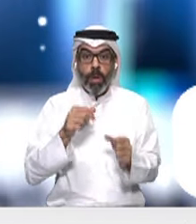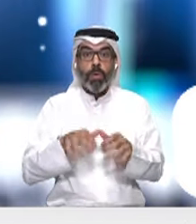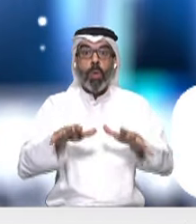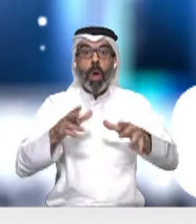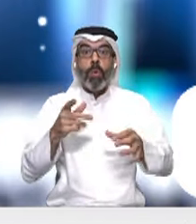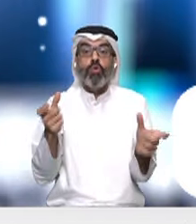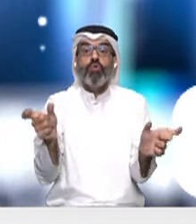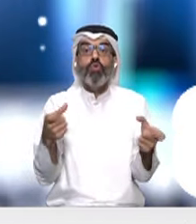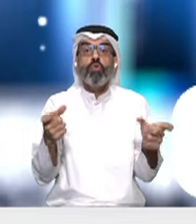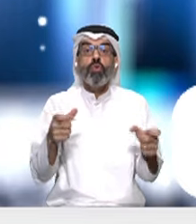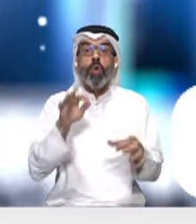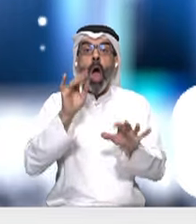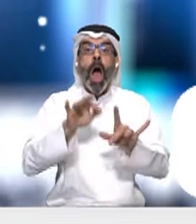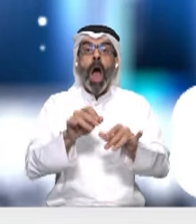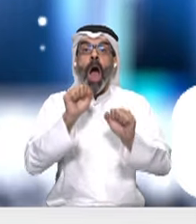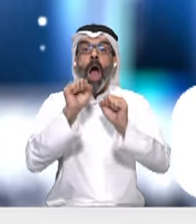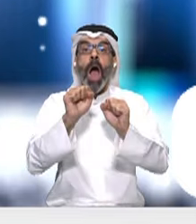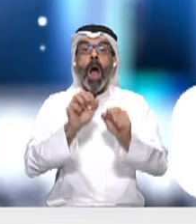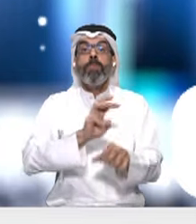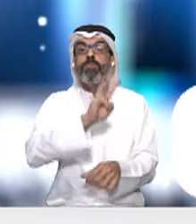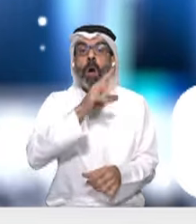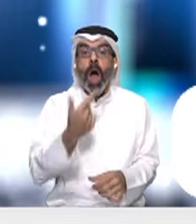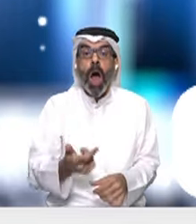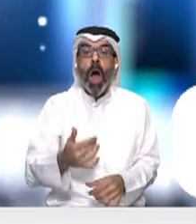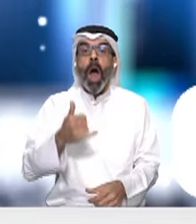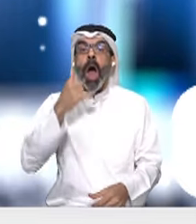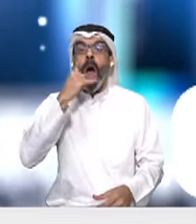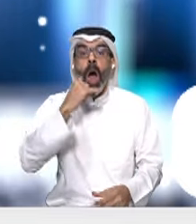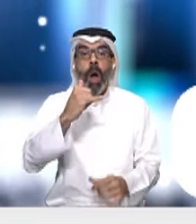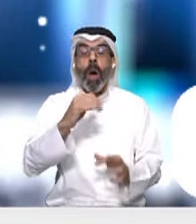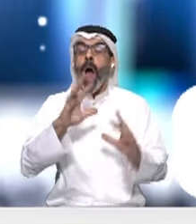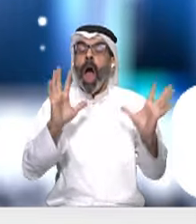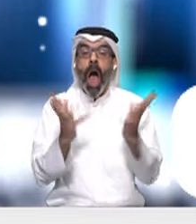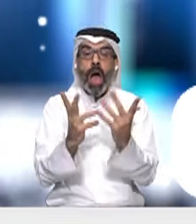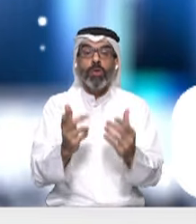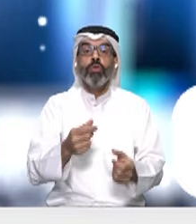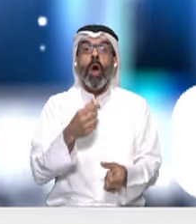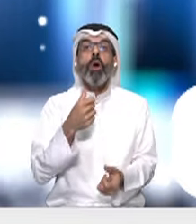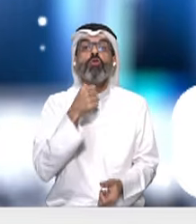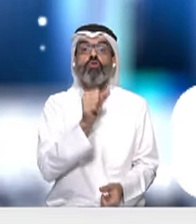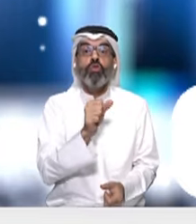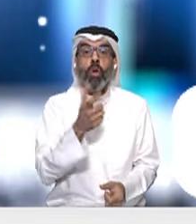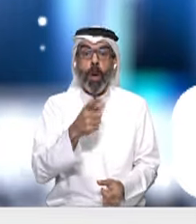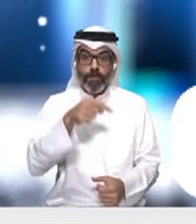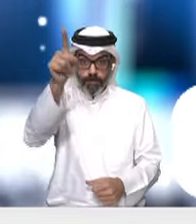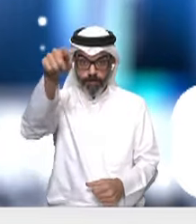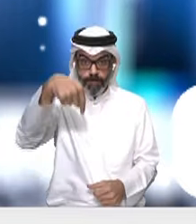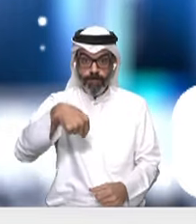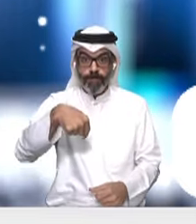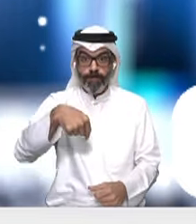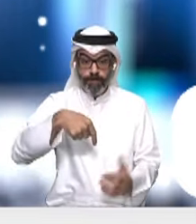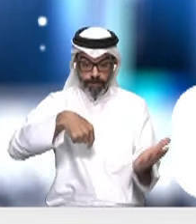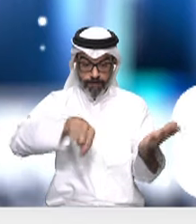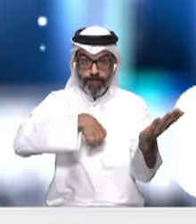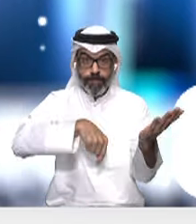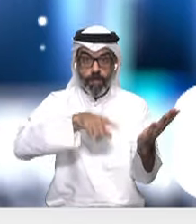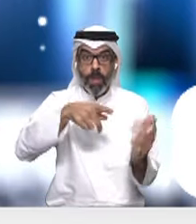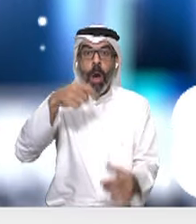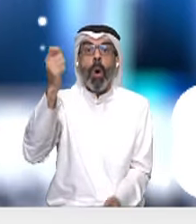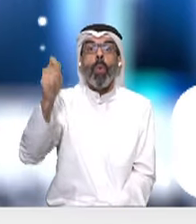الالكتروني من خلال وسائل الاتصال الحديثه دون الحاجه لحضور الشخص بنفسه امام الموثق في وزاره